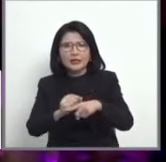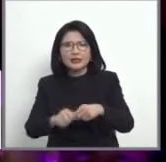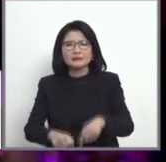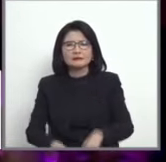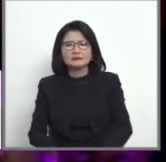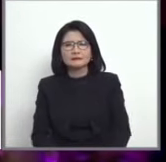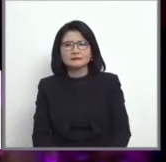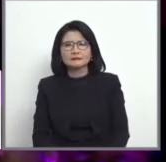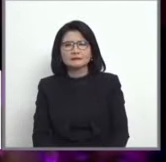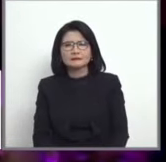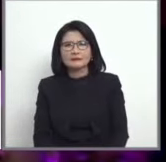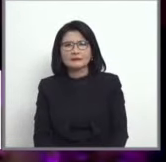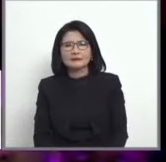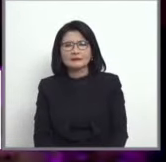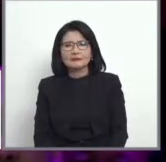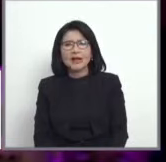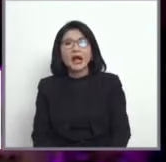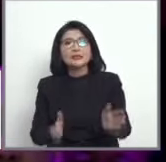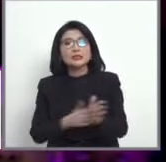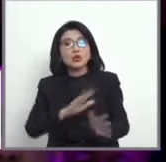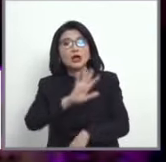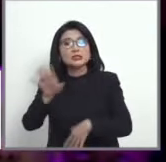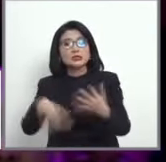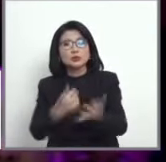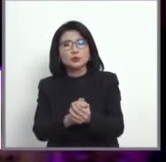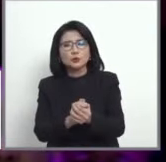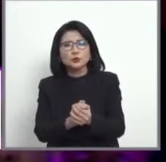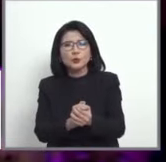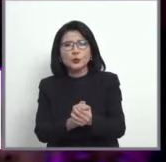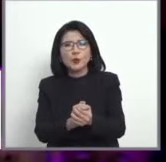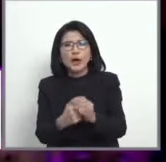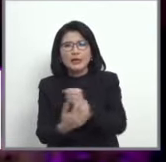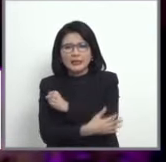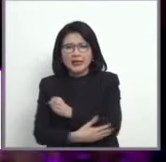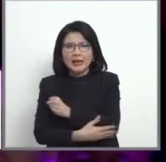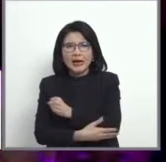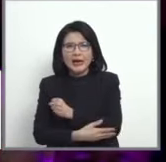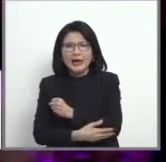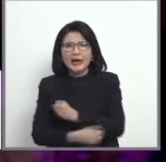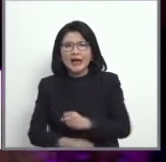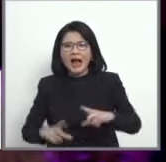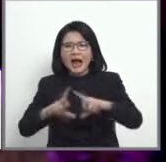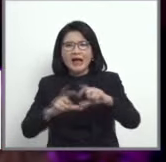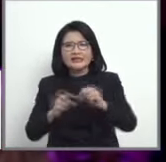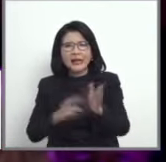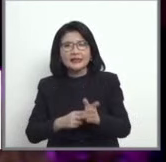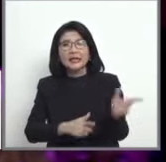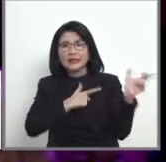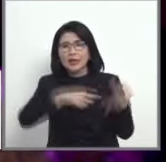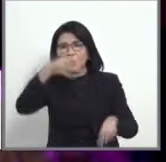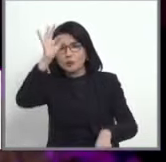penataran-penataran dan juga seluruh penyelenggara negara ASN TNI Polri